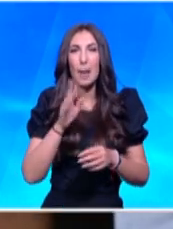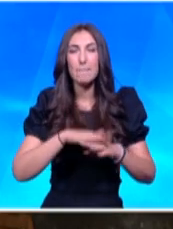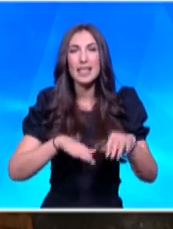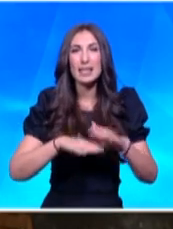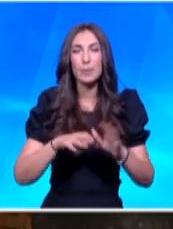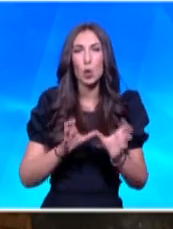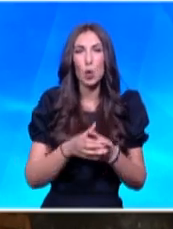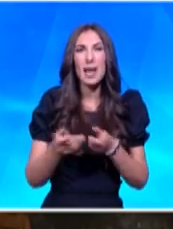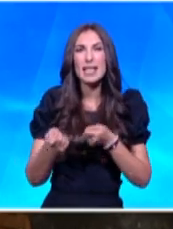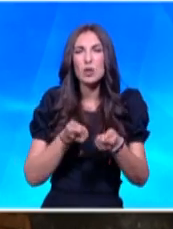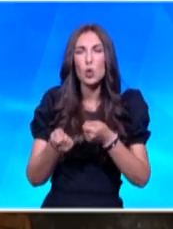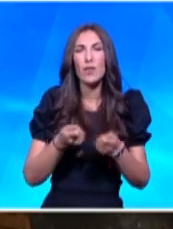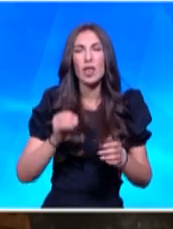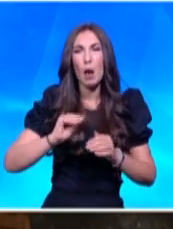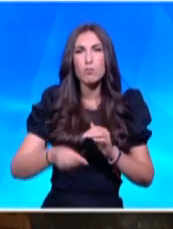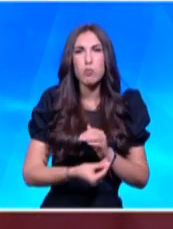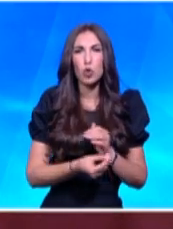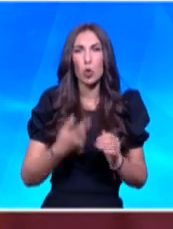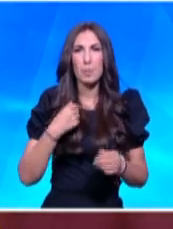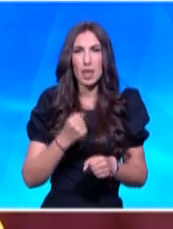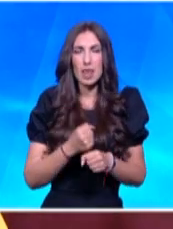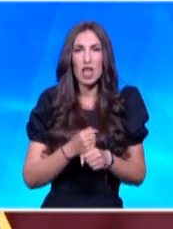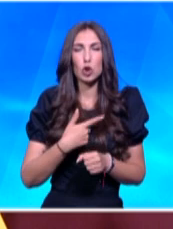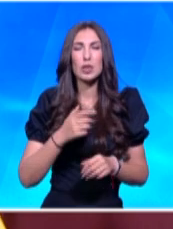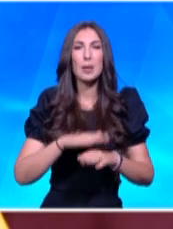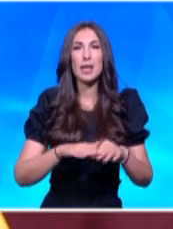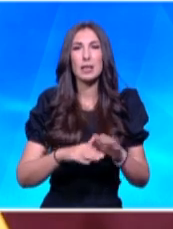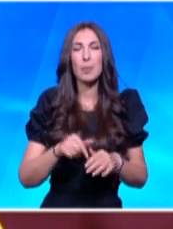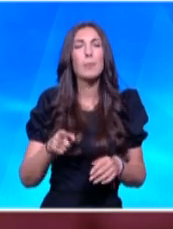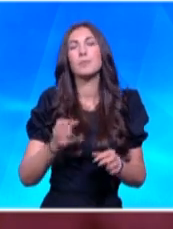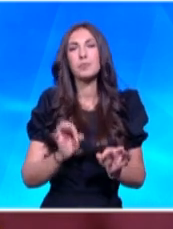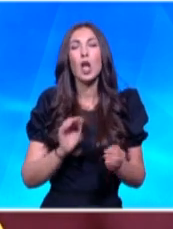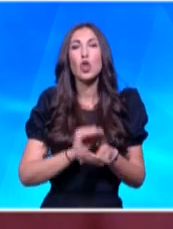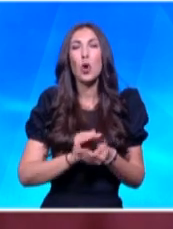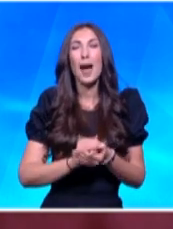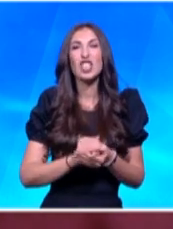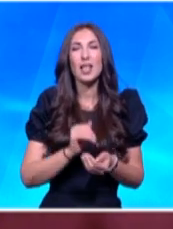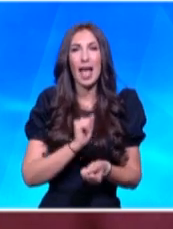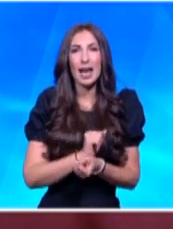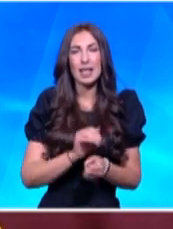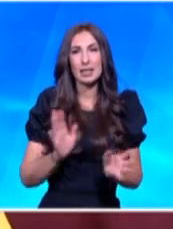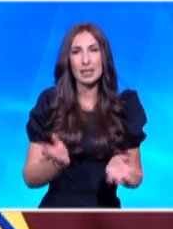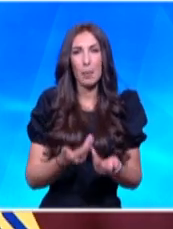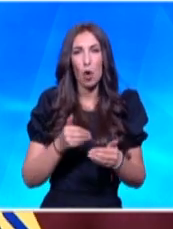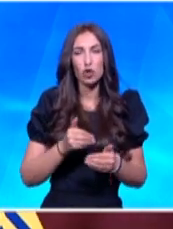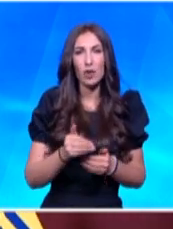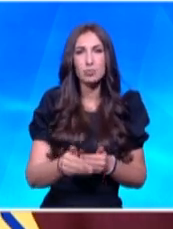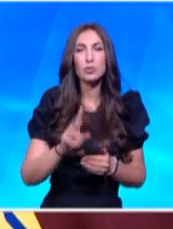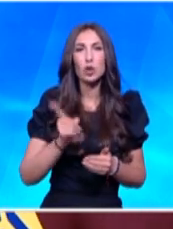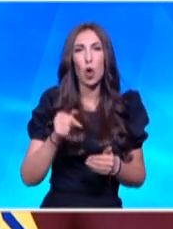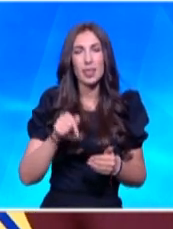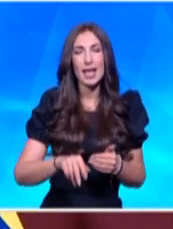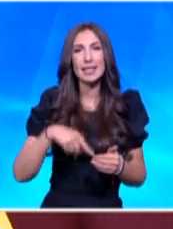група, изнудване, подкуп, длъжностни престъпления. Акта на съда е домашен арест, окончателен, влиза в сила и същия следва да бъде изпълнен още днес